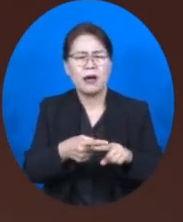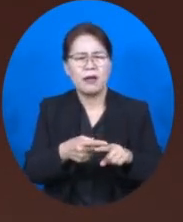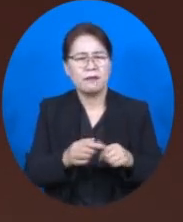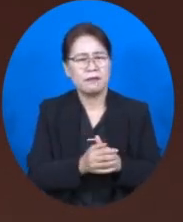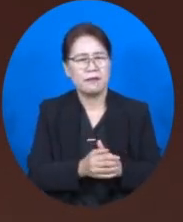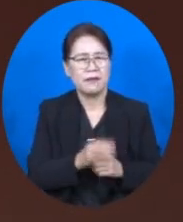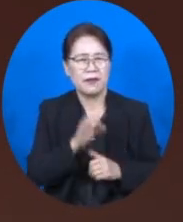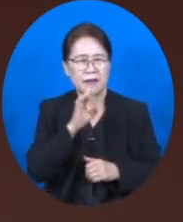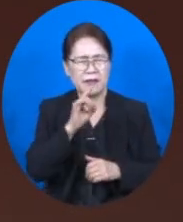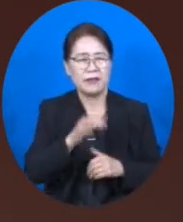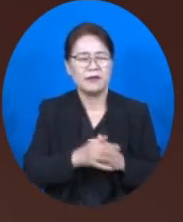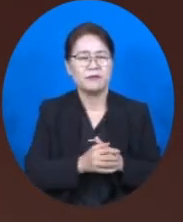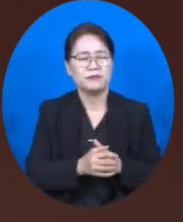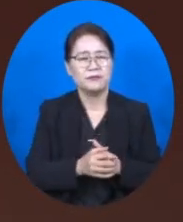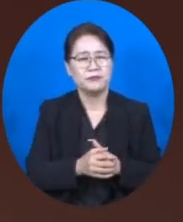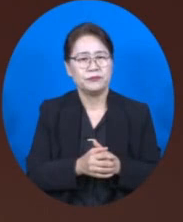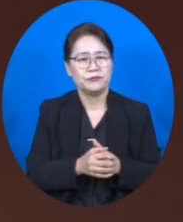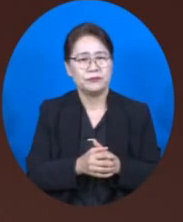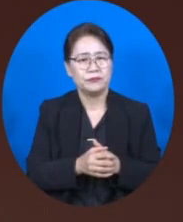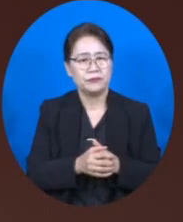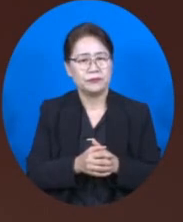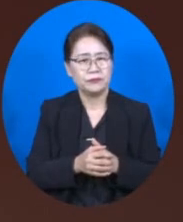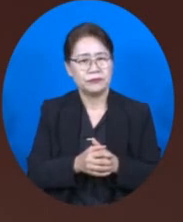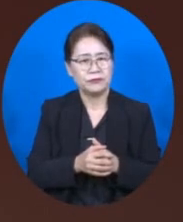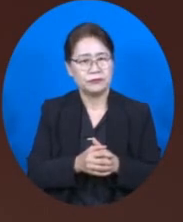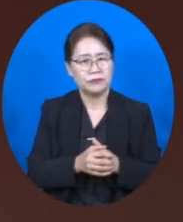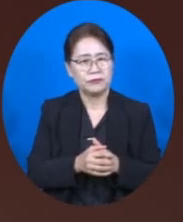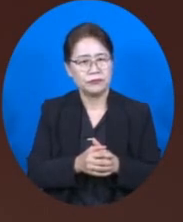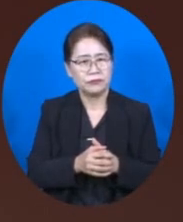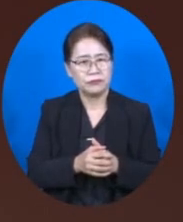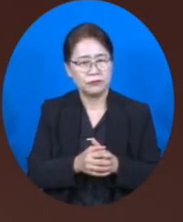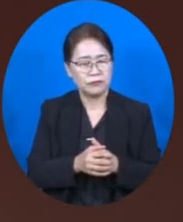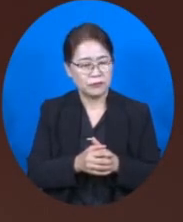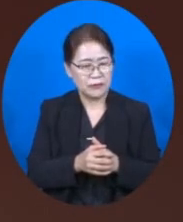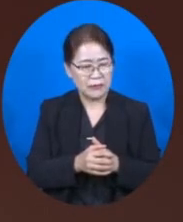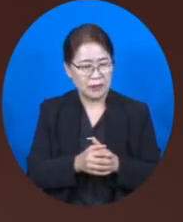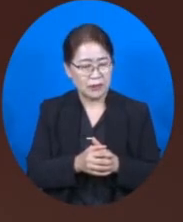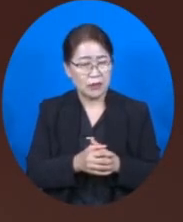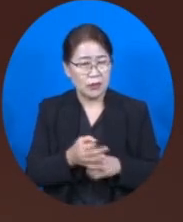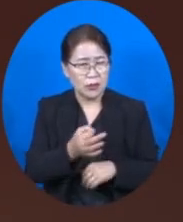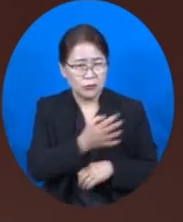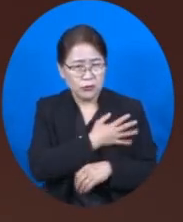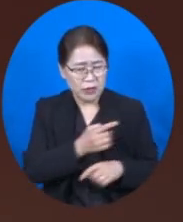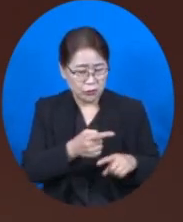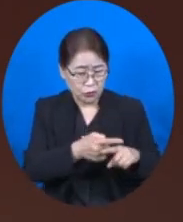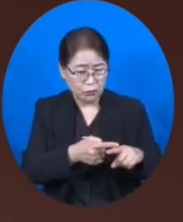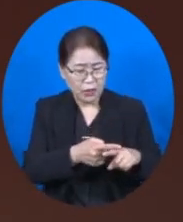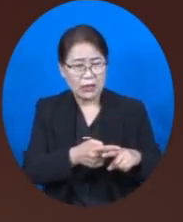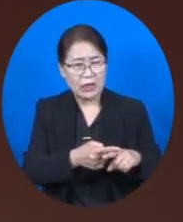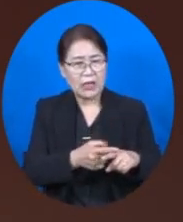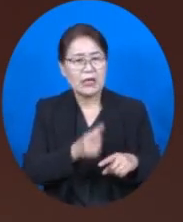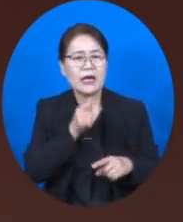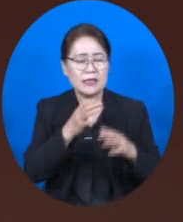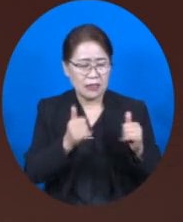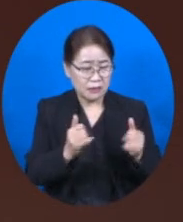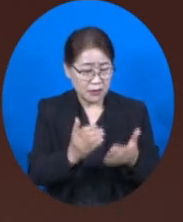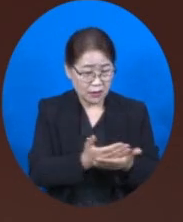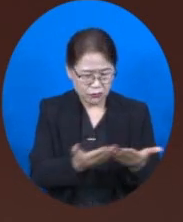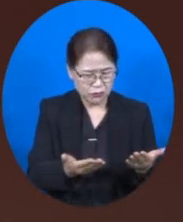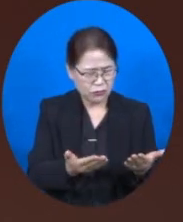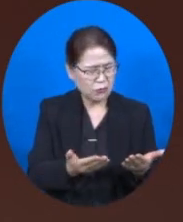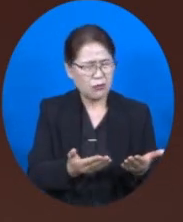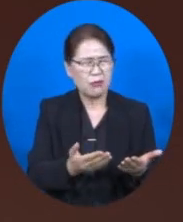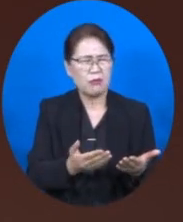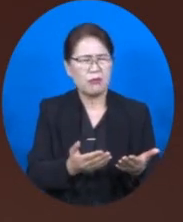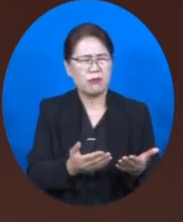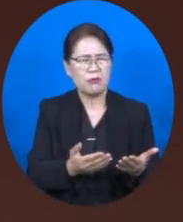근데 안 됐더라고요 여러분 아무리 부자도요 자신의 소유의 절반을 가난한 사람에게 주는 것이지 않습니다